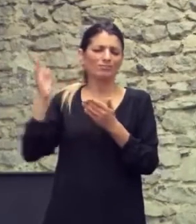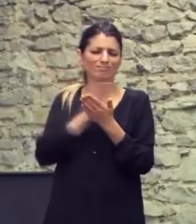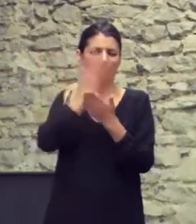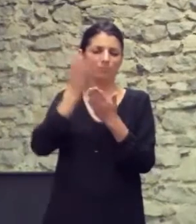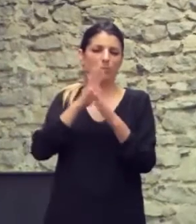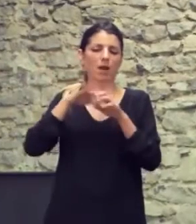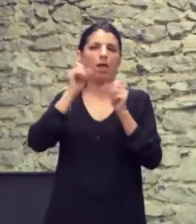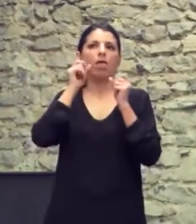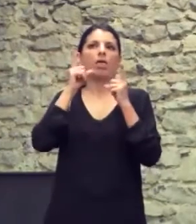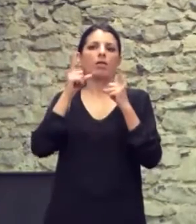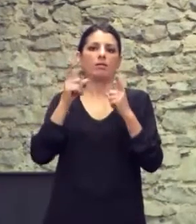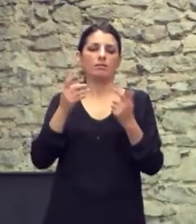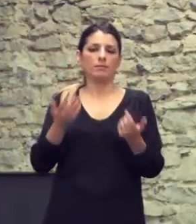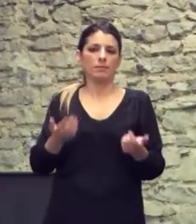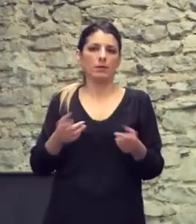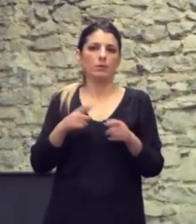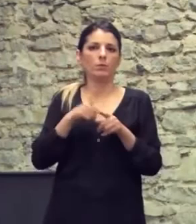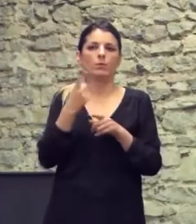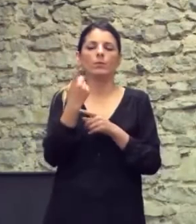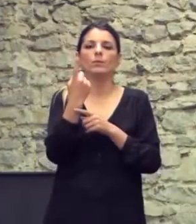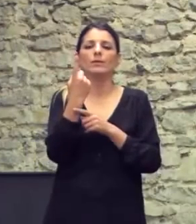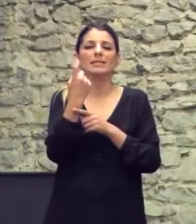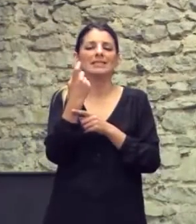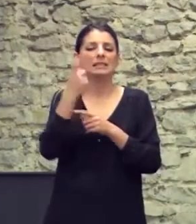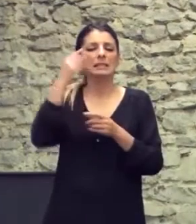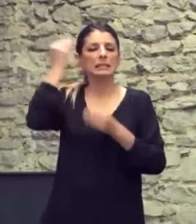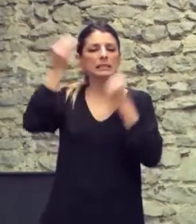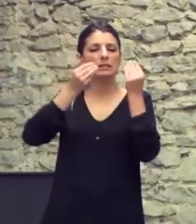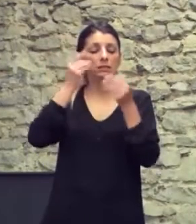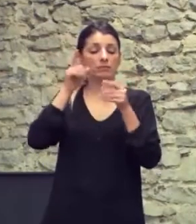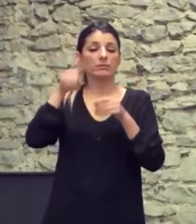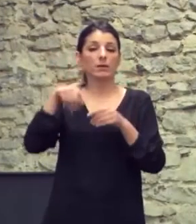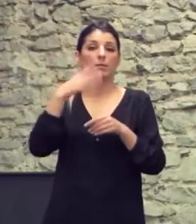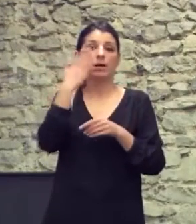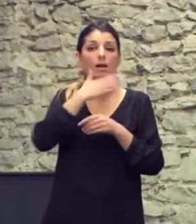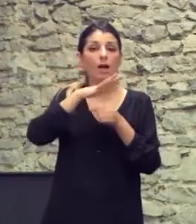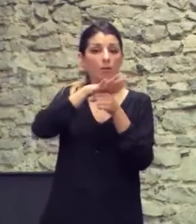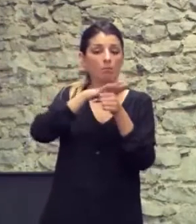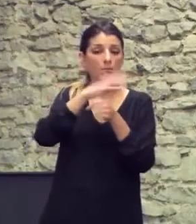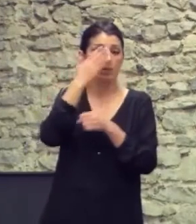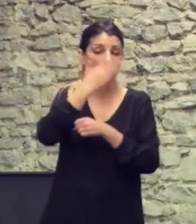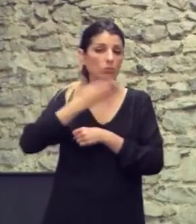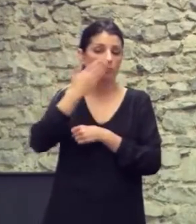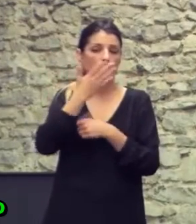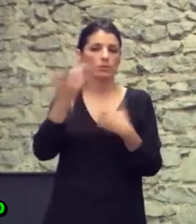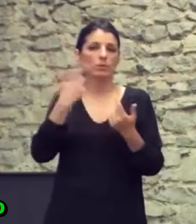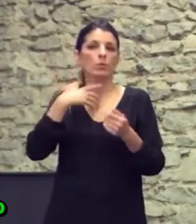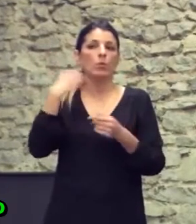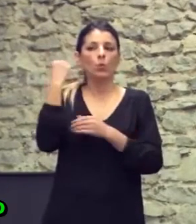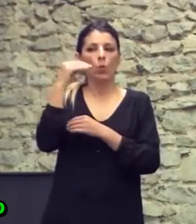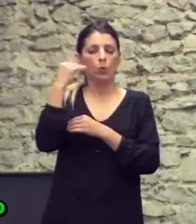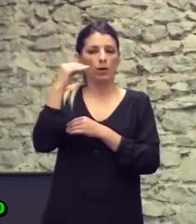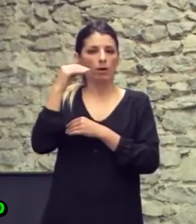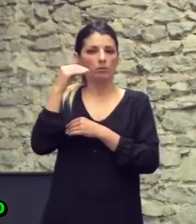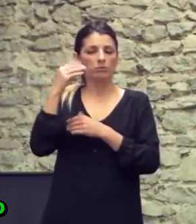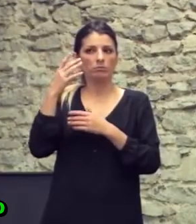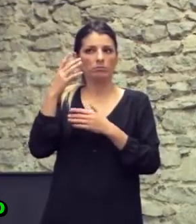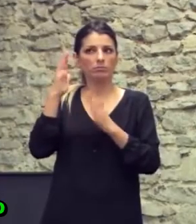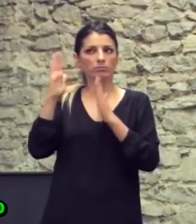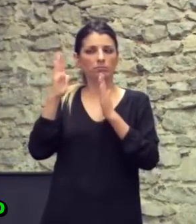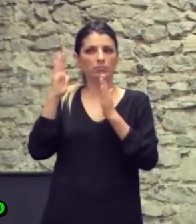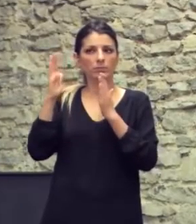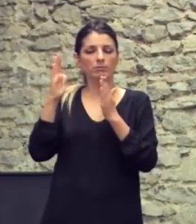daukala pentsatzeak eskola esparruan ere gaztea garenean oraindik ez ditugula gauza